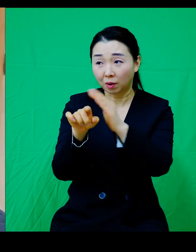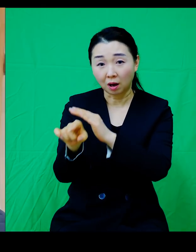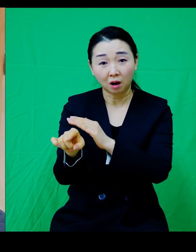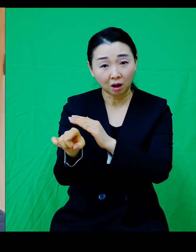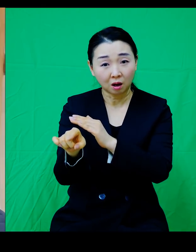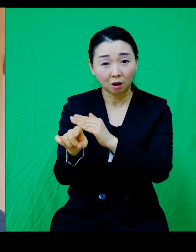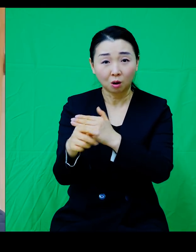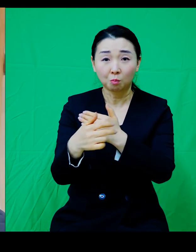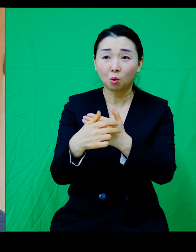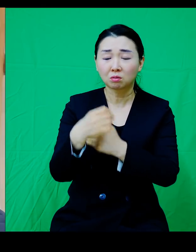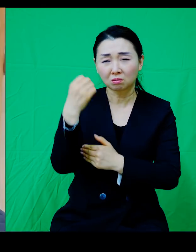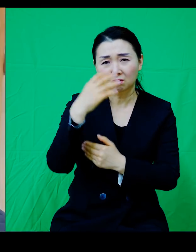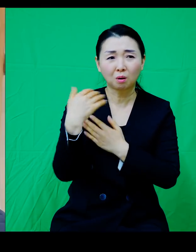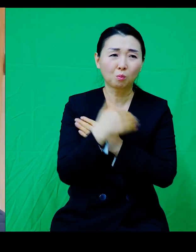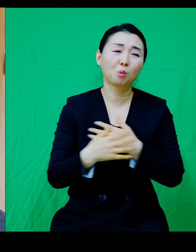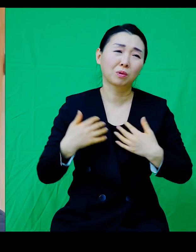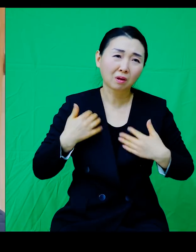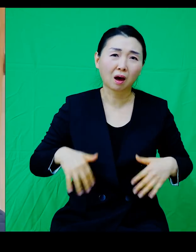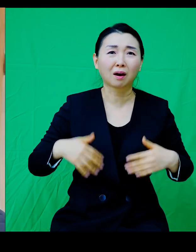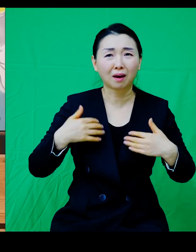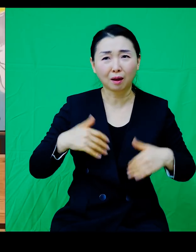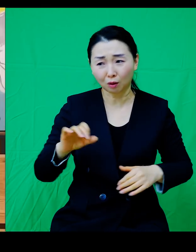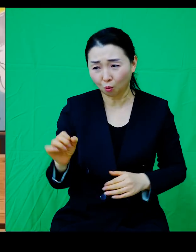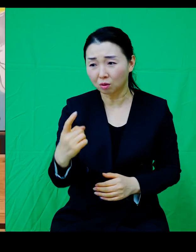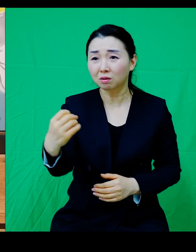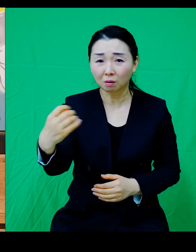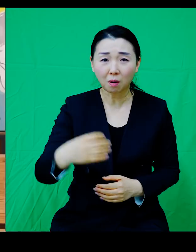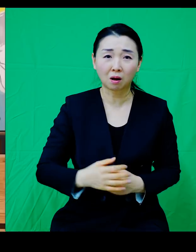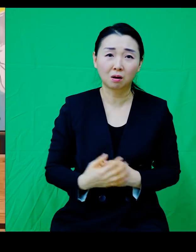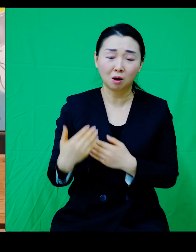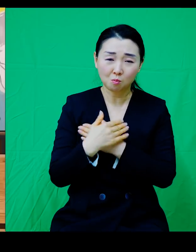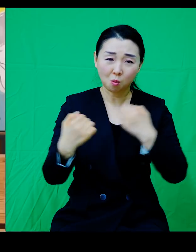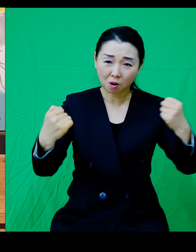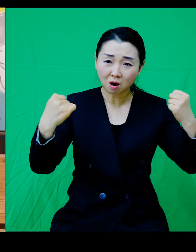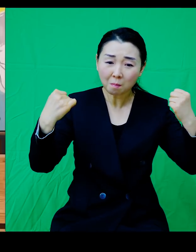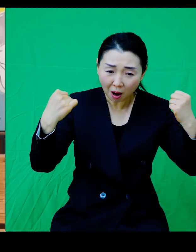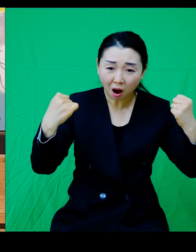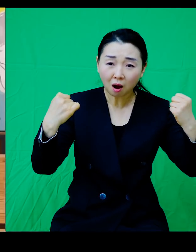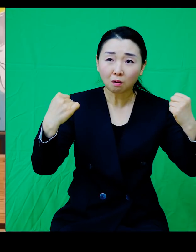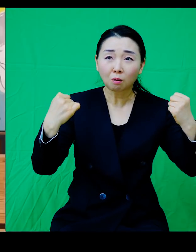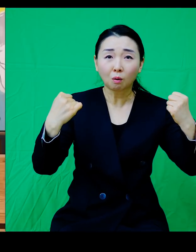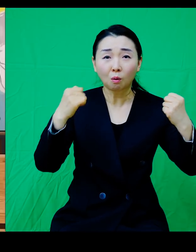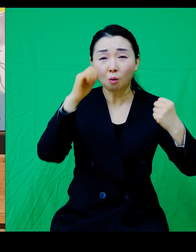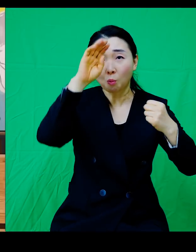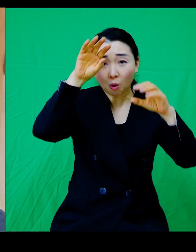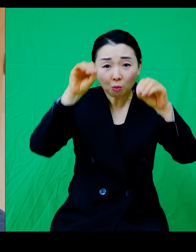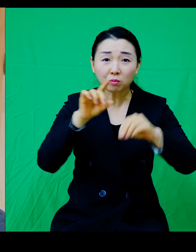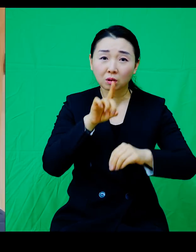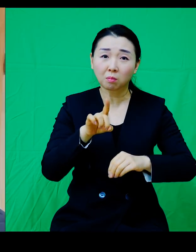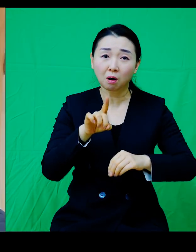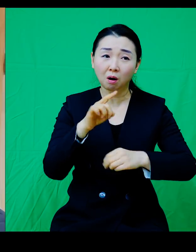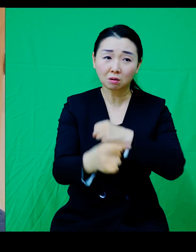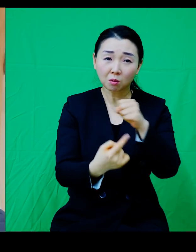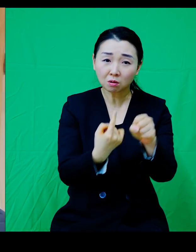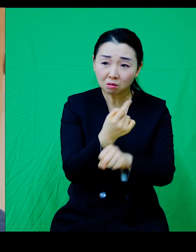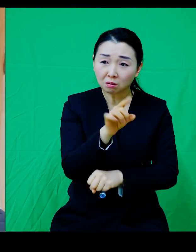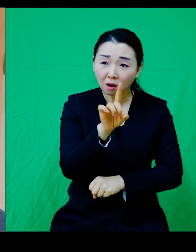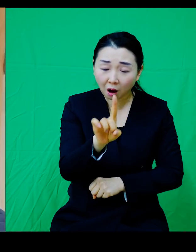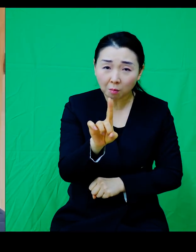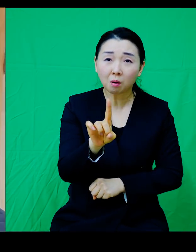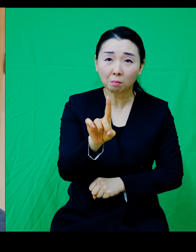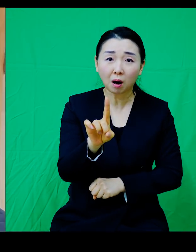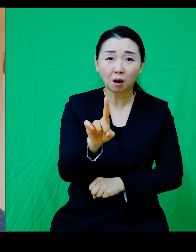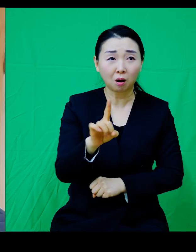병원에 이제 가게 되면 병원에서는 그냥 체력이 약해서 그렇다. 체력이 좋아지면 좋아질 수 있다. 이렇게 얘기를 하고 1년에 한 번씩 하니까